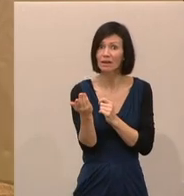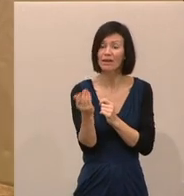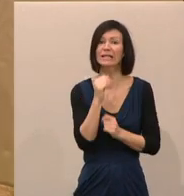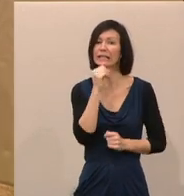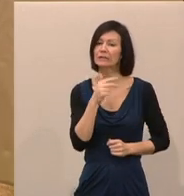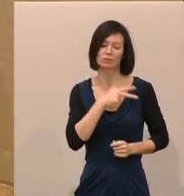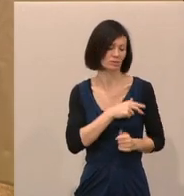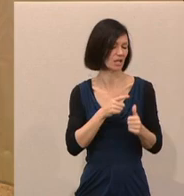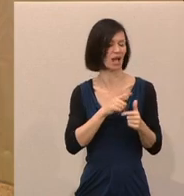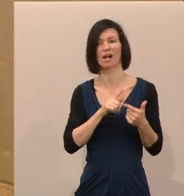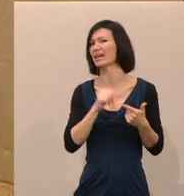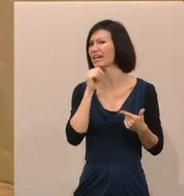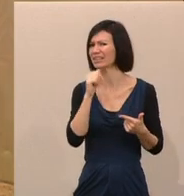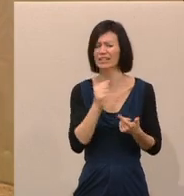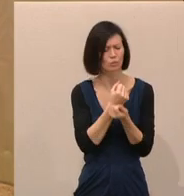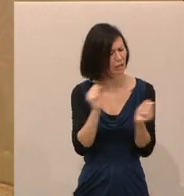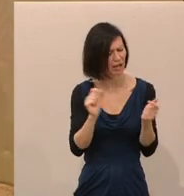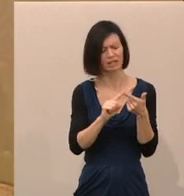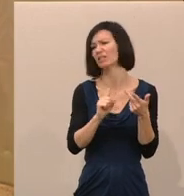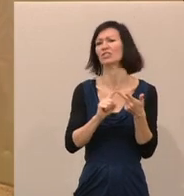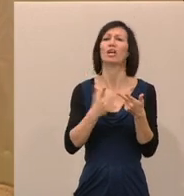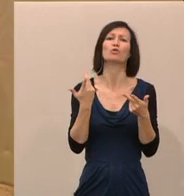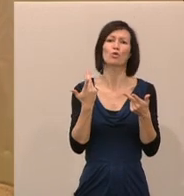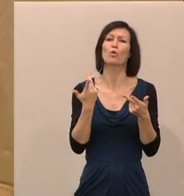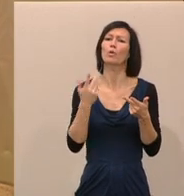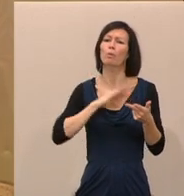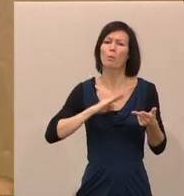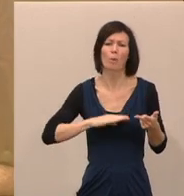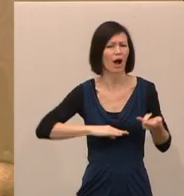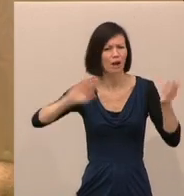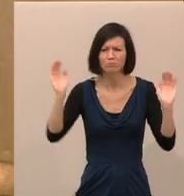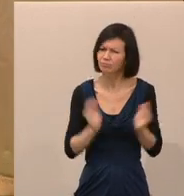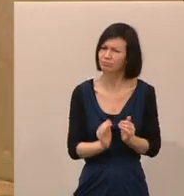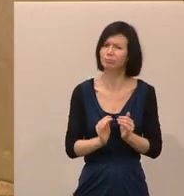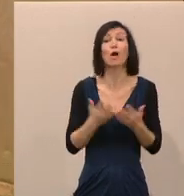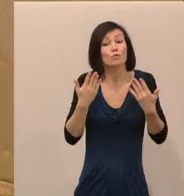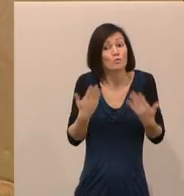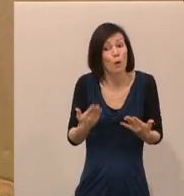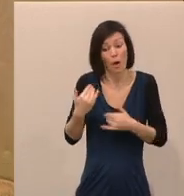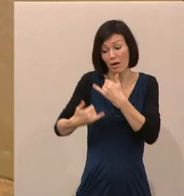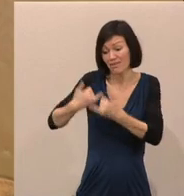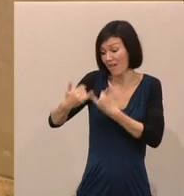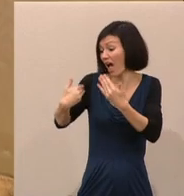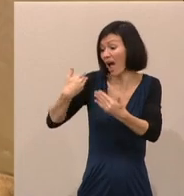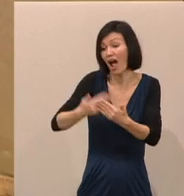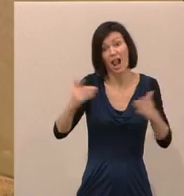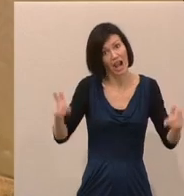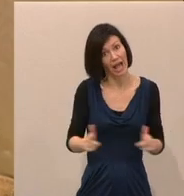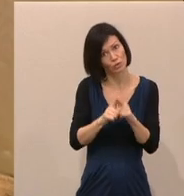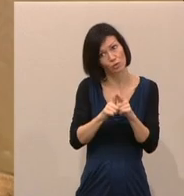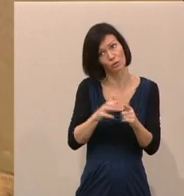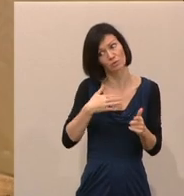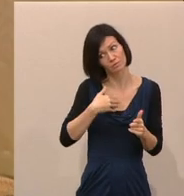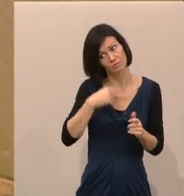undemokratischer, ungesünder und unmoralischer gemacht. Das war Ihre Jahresleistung, Herr Kurz, und darauf können Sie sich wirklich etwas